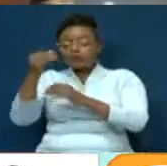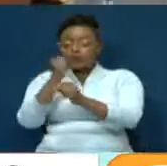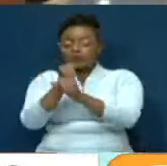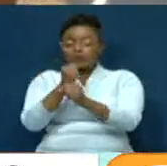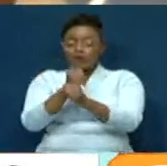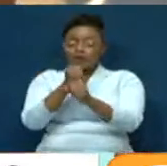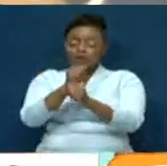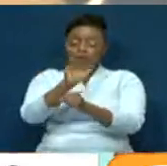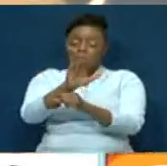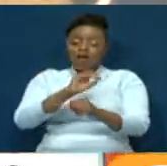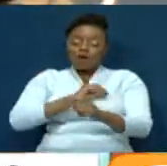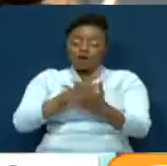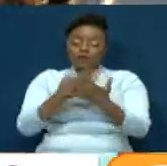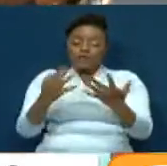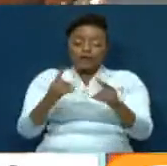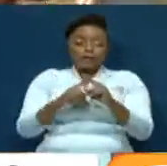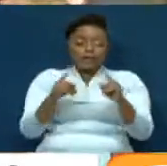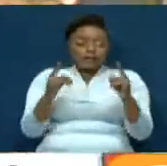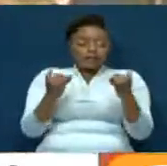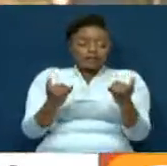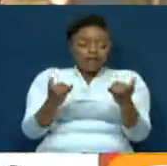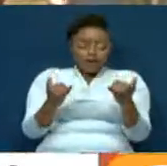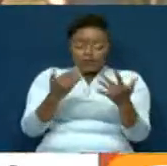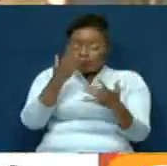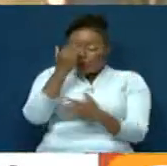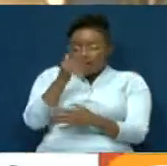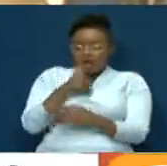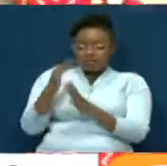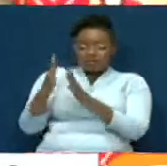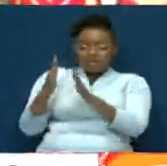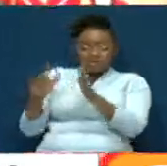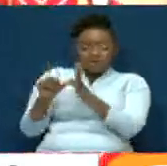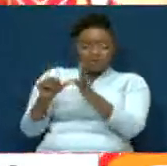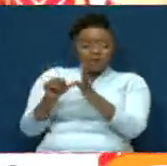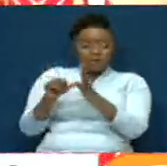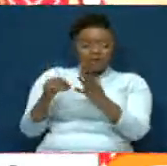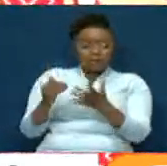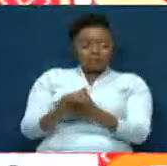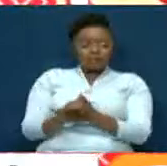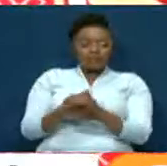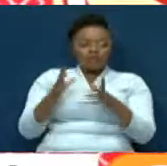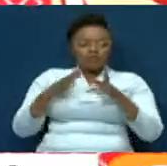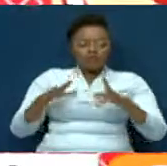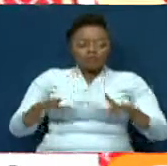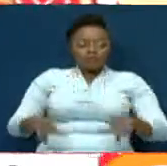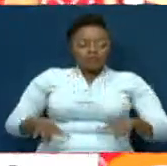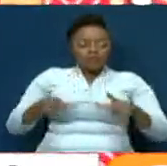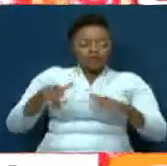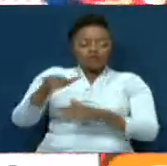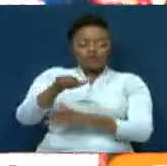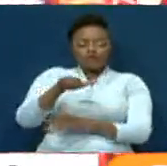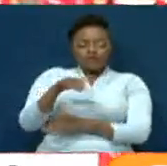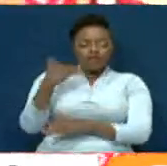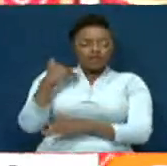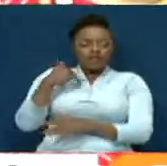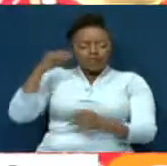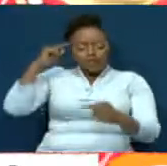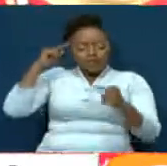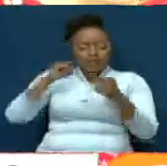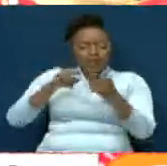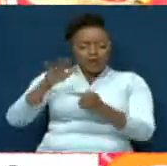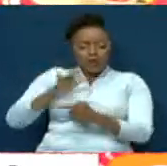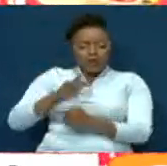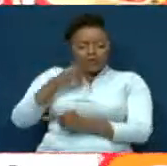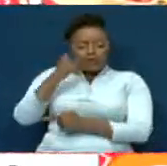ufanye vitu zako. Huwezi kaa kwa nyumba because kuna hiyo insecurity issue. Kulingana na wakazi, wahalifu wanawalenga